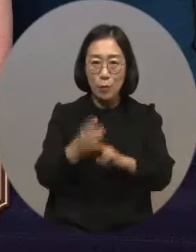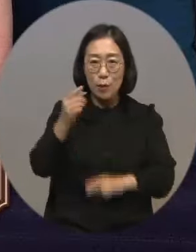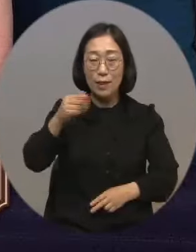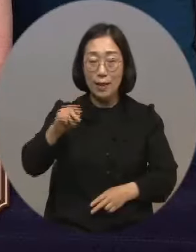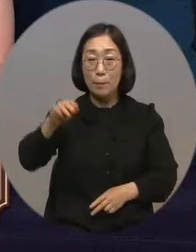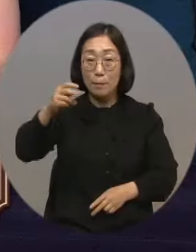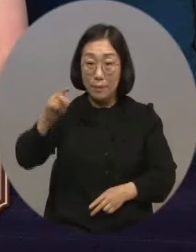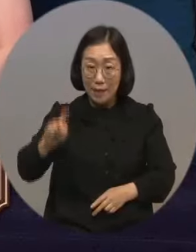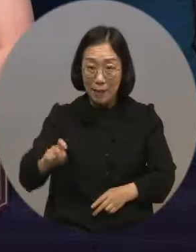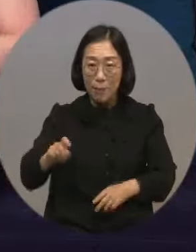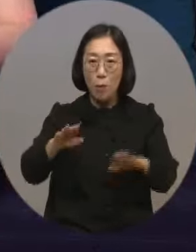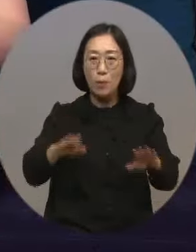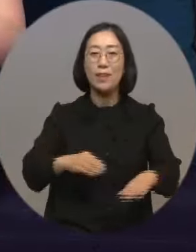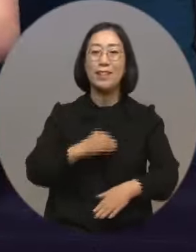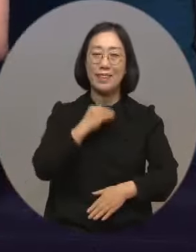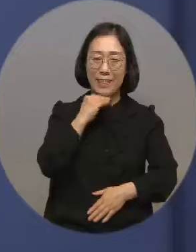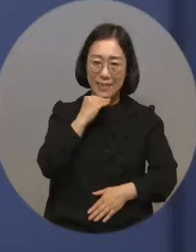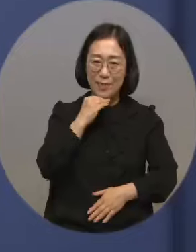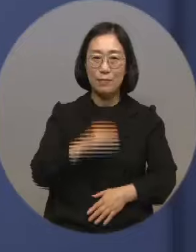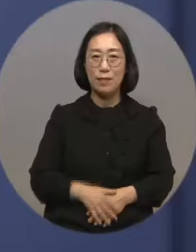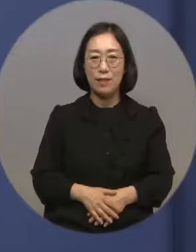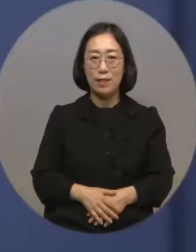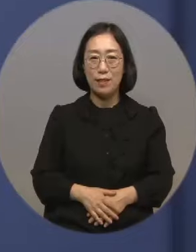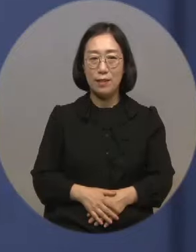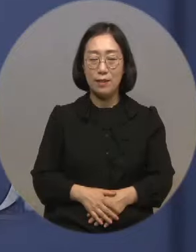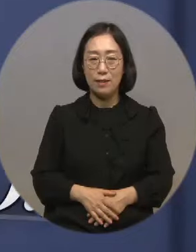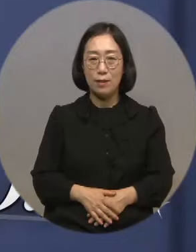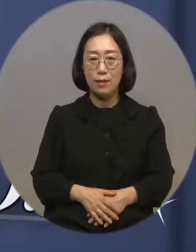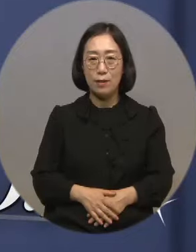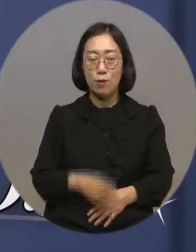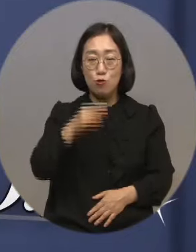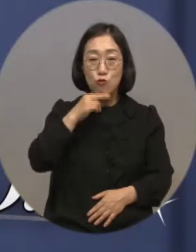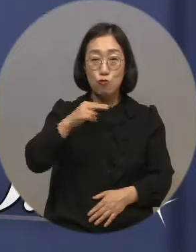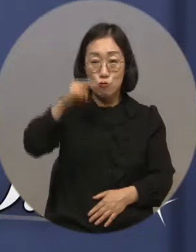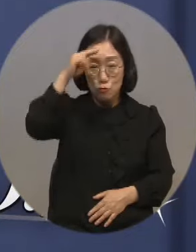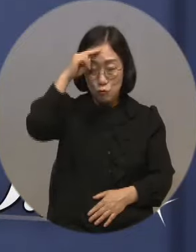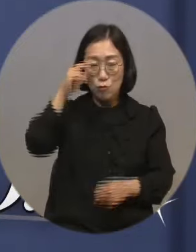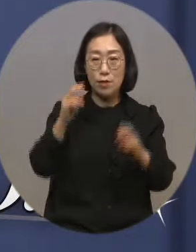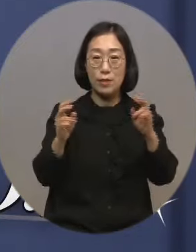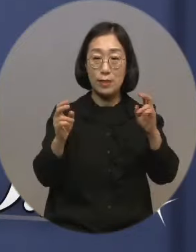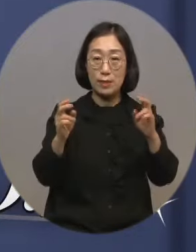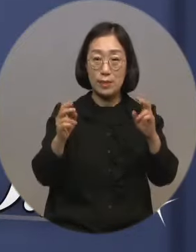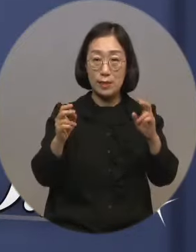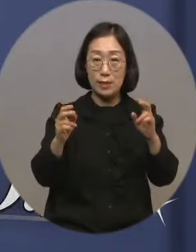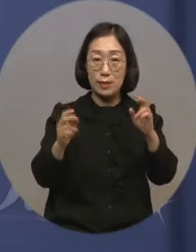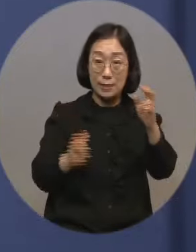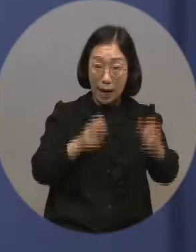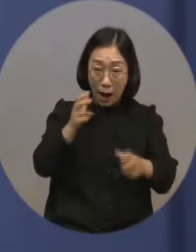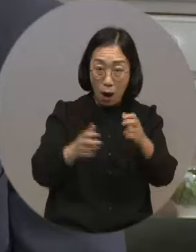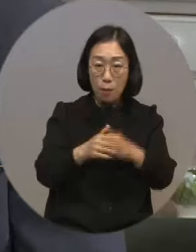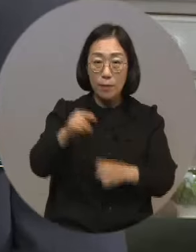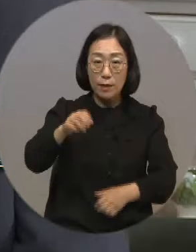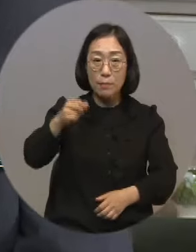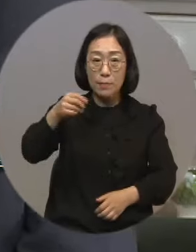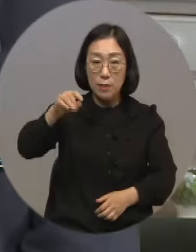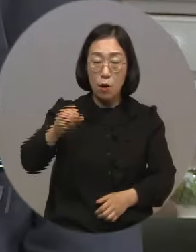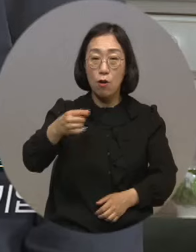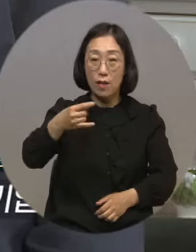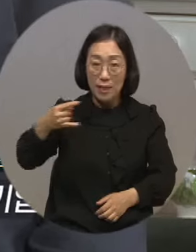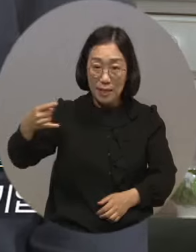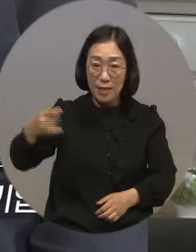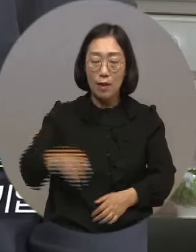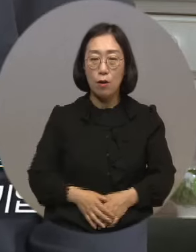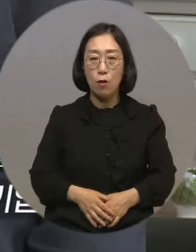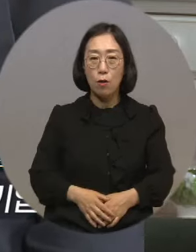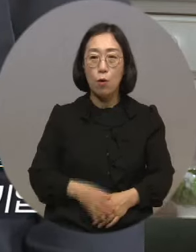오늘을 정말 기다렸습니다. 대한민국에서 술 사업으로 정착하신 우리 김성희 대표님과 함께 탈북민들의